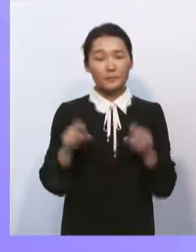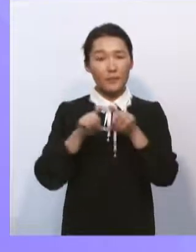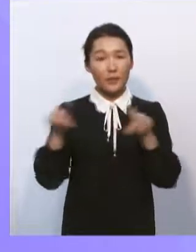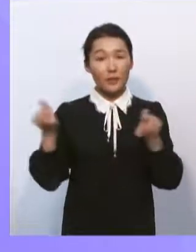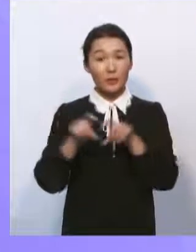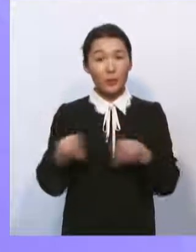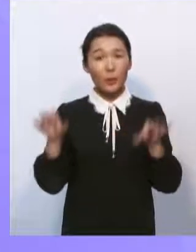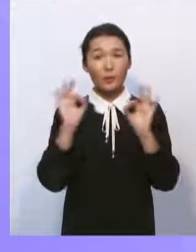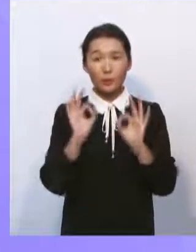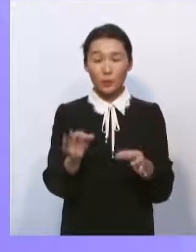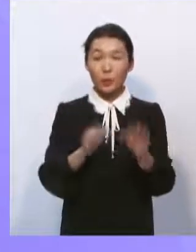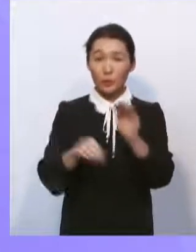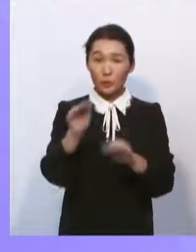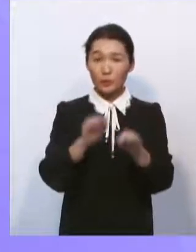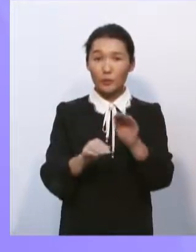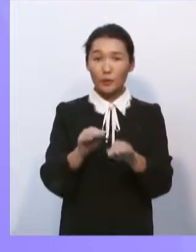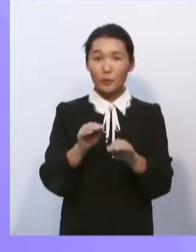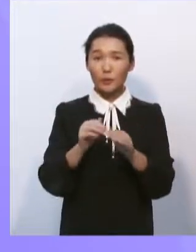Сүйлөмдү туура түзүп турсуңарбы?